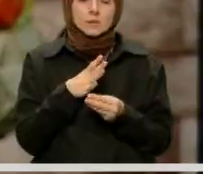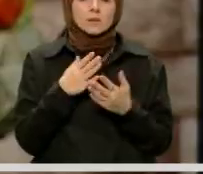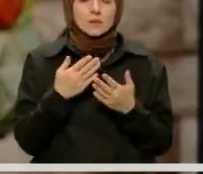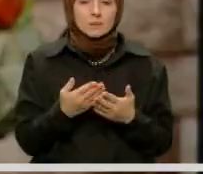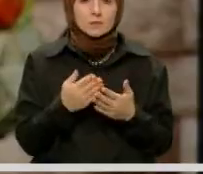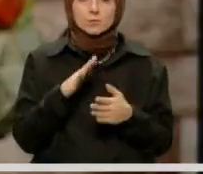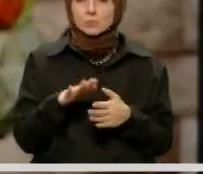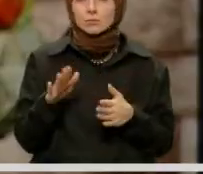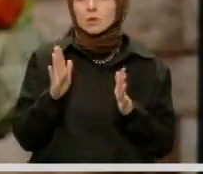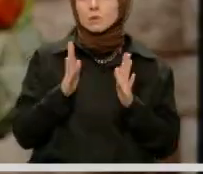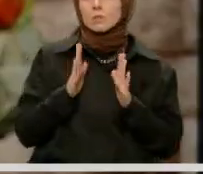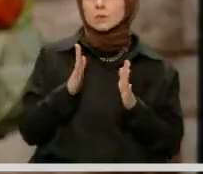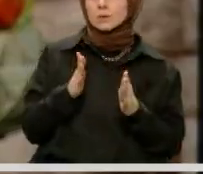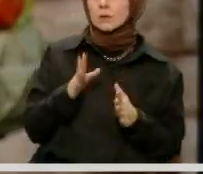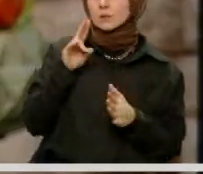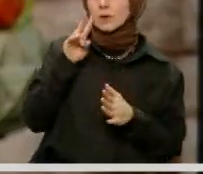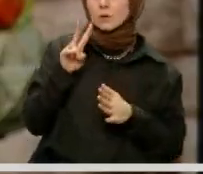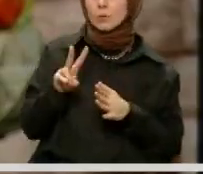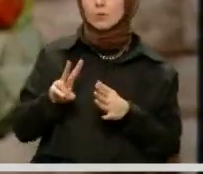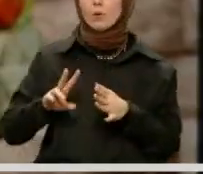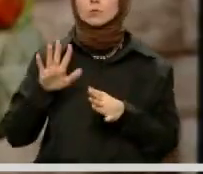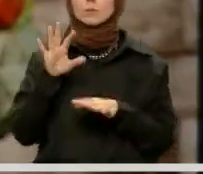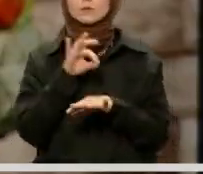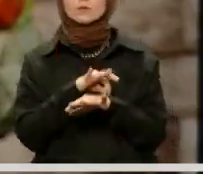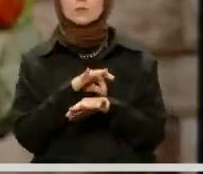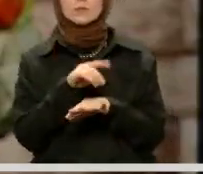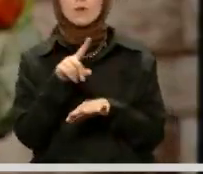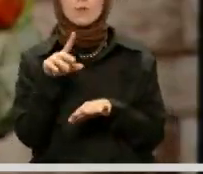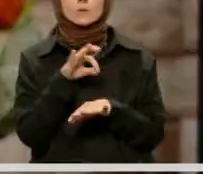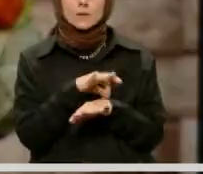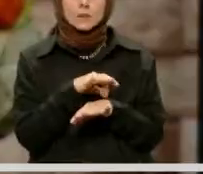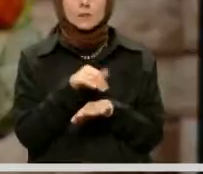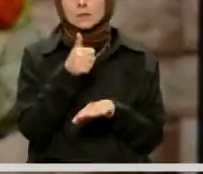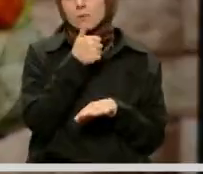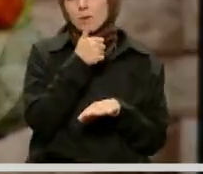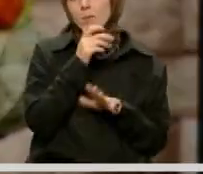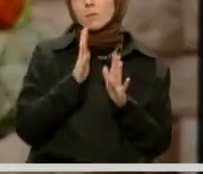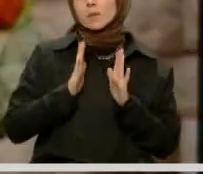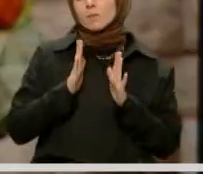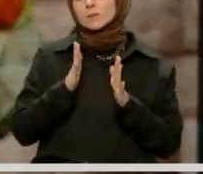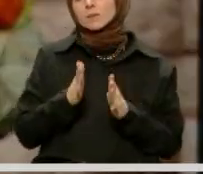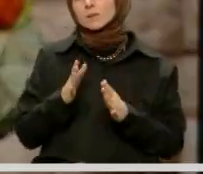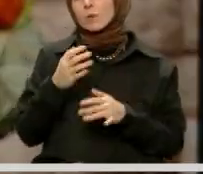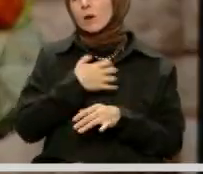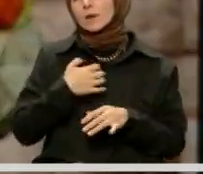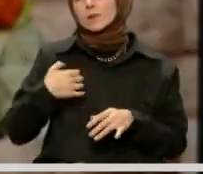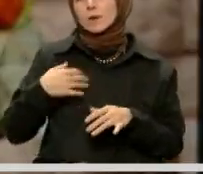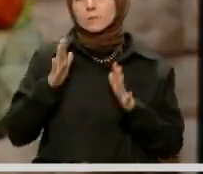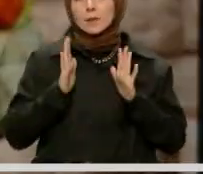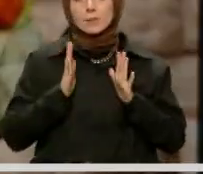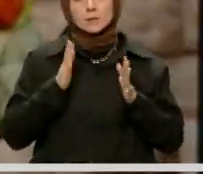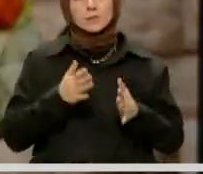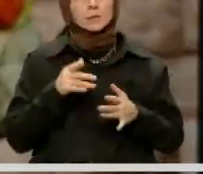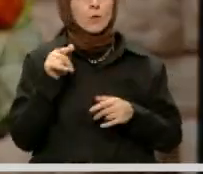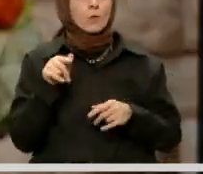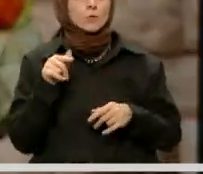bir sınırda. Yani işte 5 dakika, 10 dakika namaz boyunca babam namaz kılıyor, annem namaz kılıyor. Niye? İşte onun